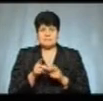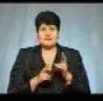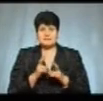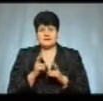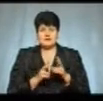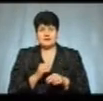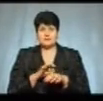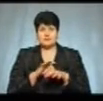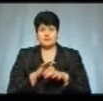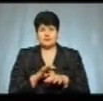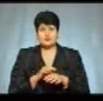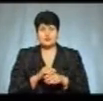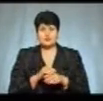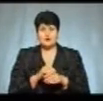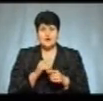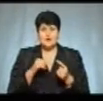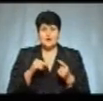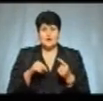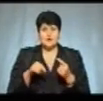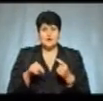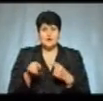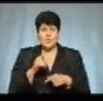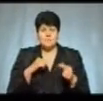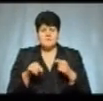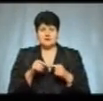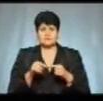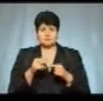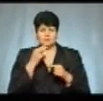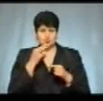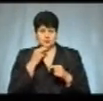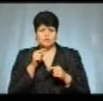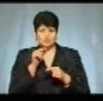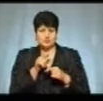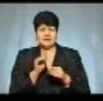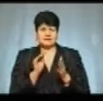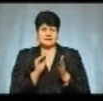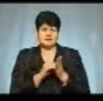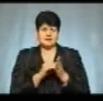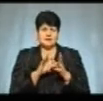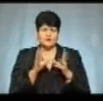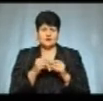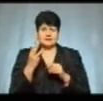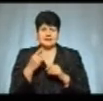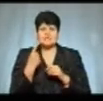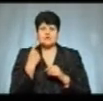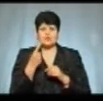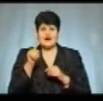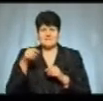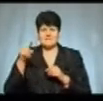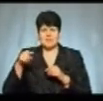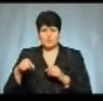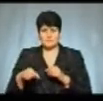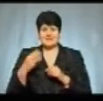які здійснюють обіг побічних продуктів тваринного походження, до них виставляється всього 31 вимога. Із